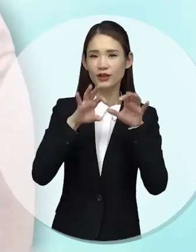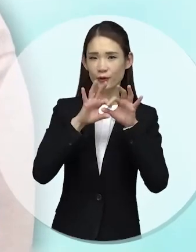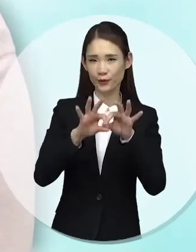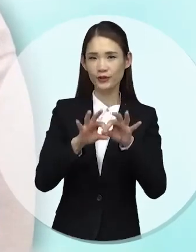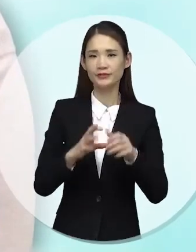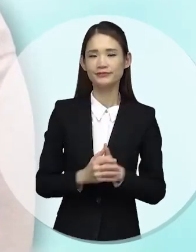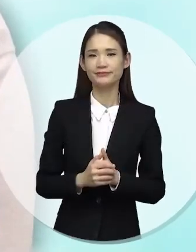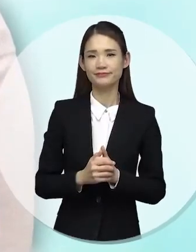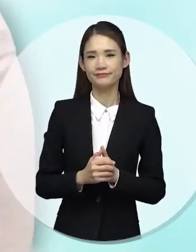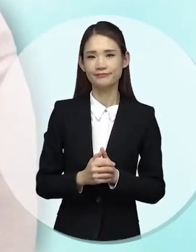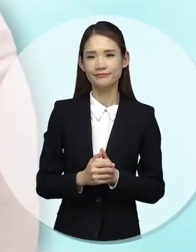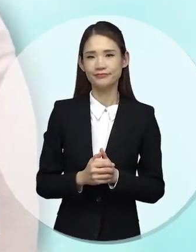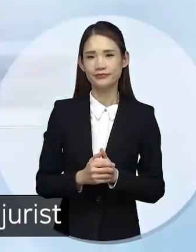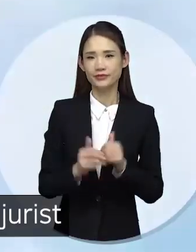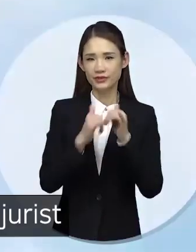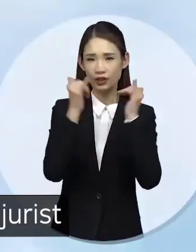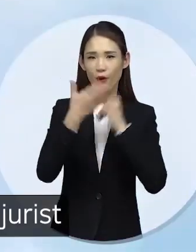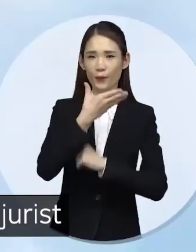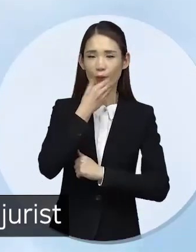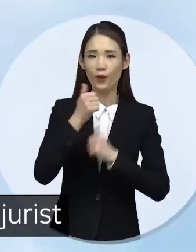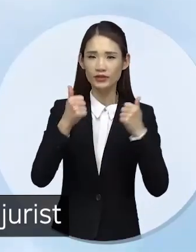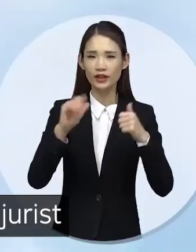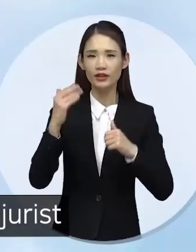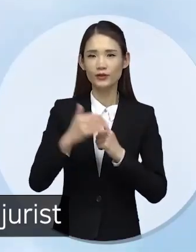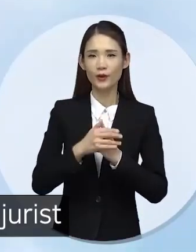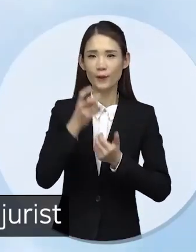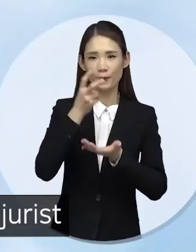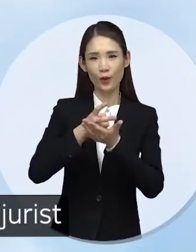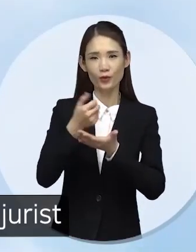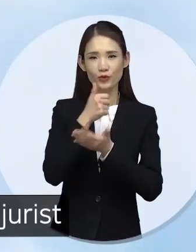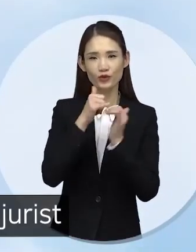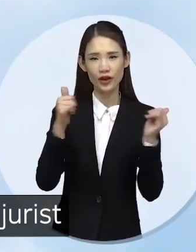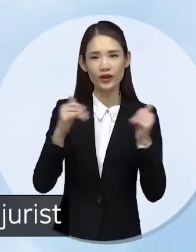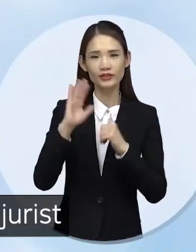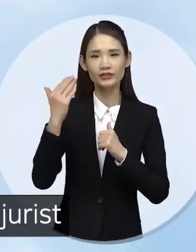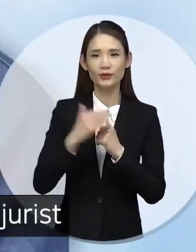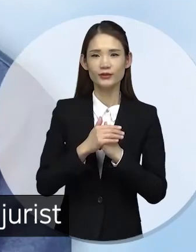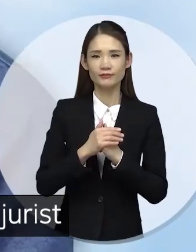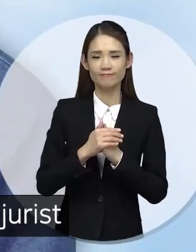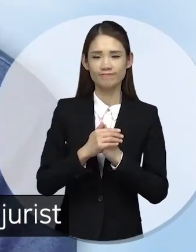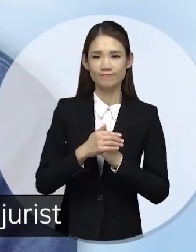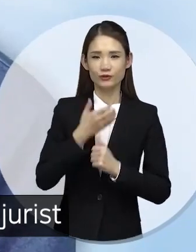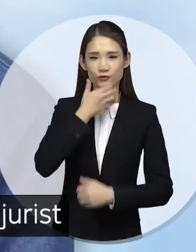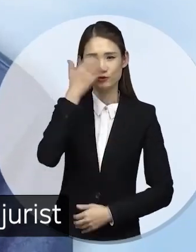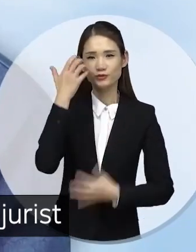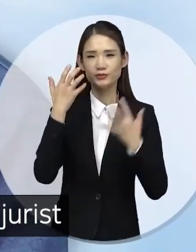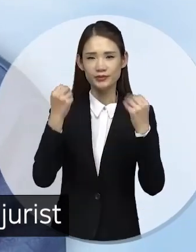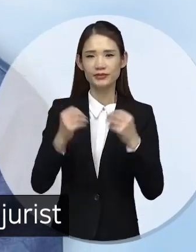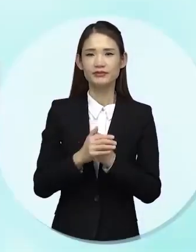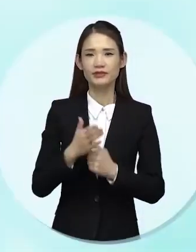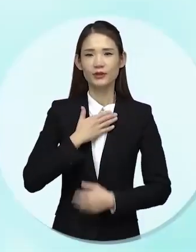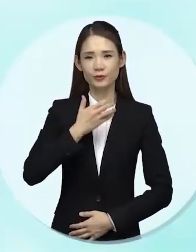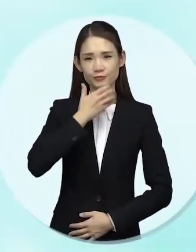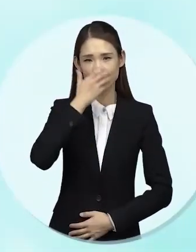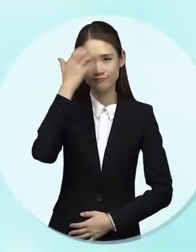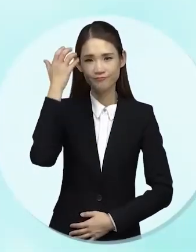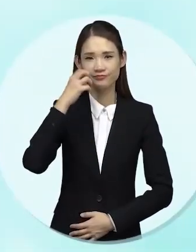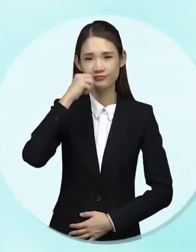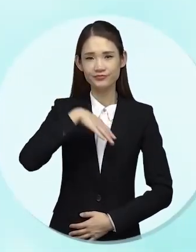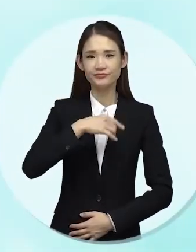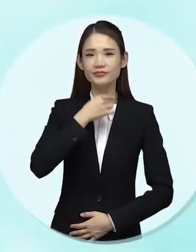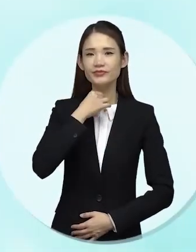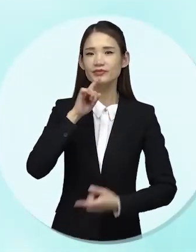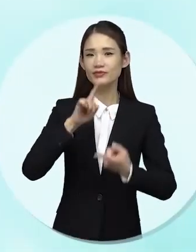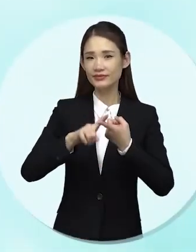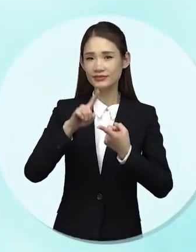실천하는 쪽으로 가지 않을까 싶어요. 사회복지사도 되고 싶고 법률가도 되고 싶고 이것저것 되고 싶은 게 많은데요. 제 꿈은